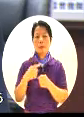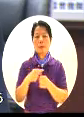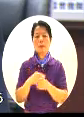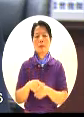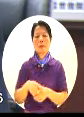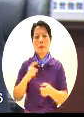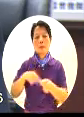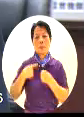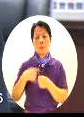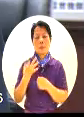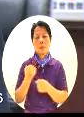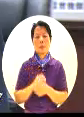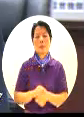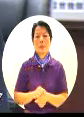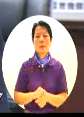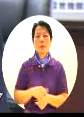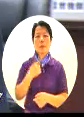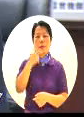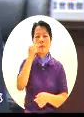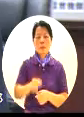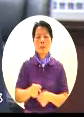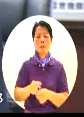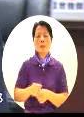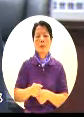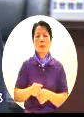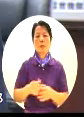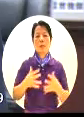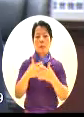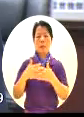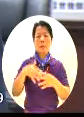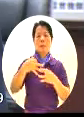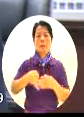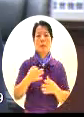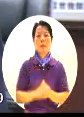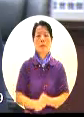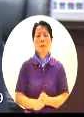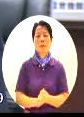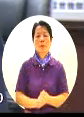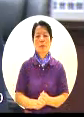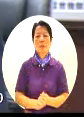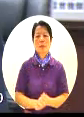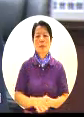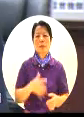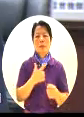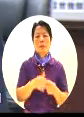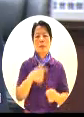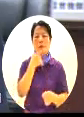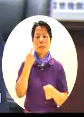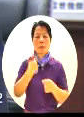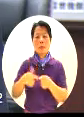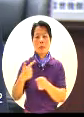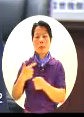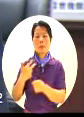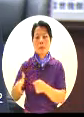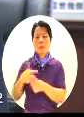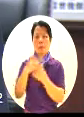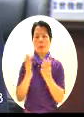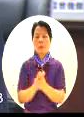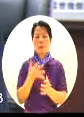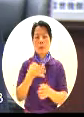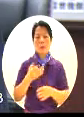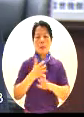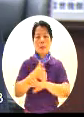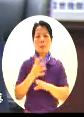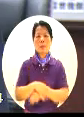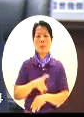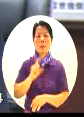少？是1亿的人民币了哈。啊，6分7秒的时候哈，它的成交金额已经超过